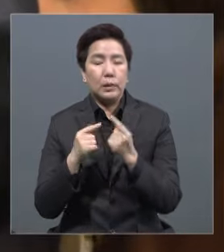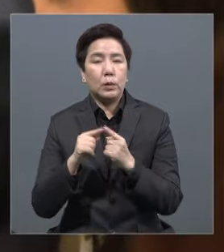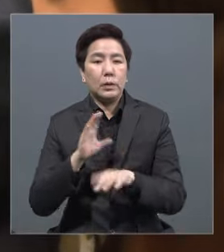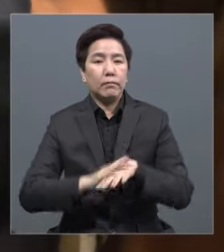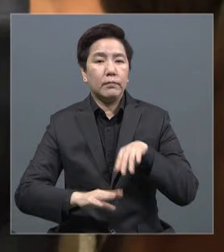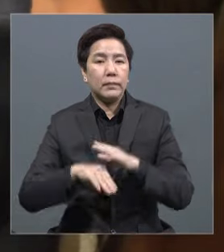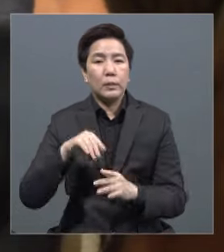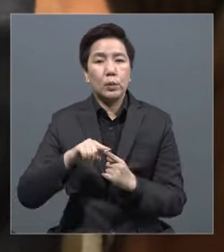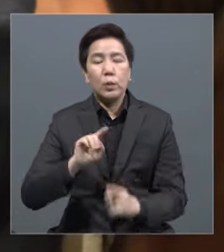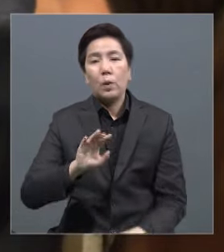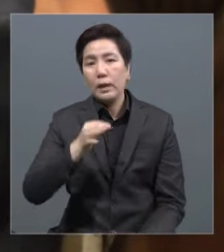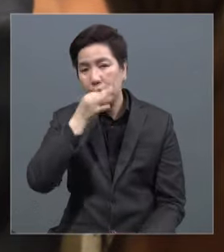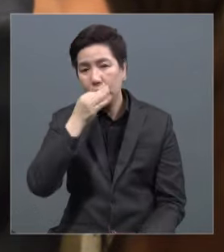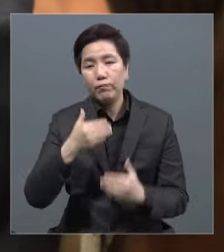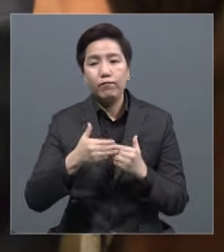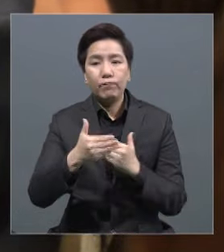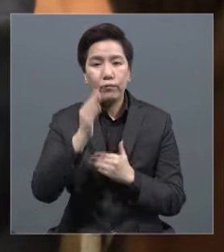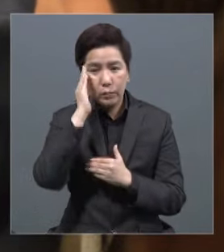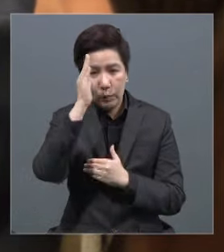สำหรับอาชีพใน